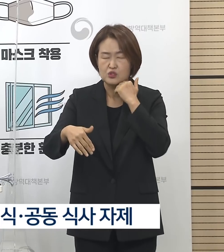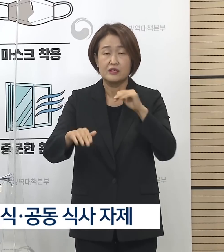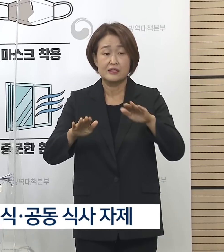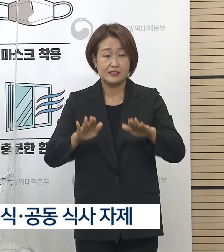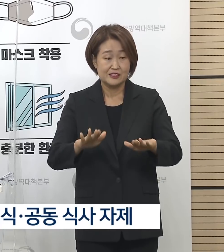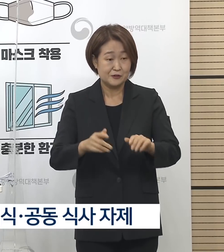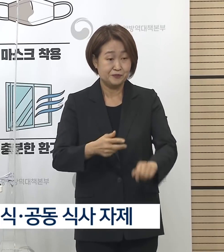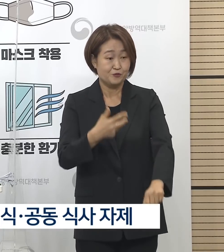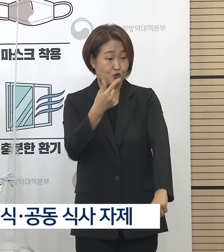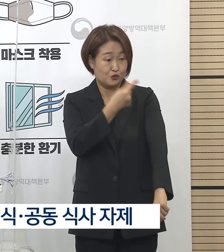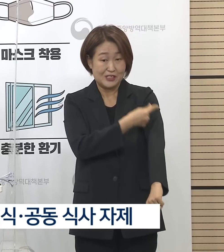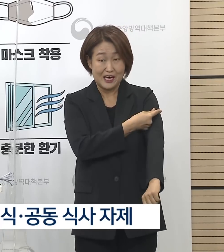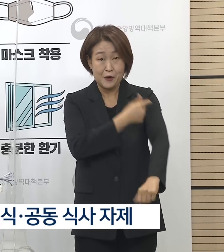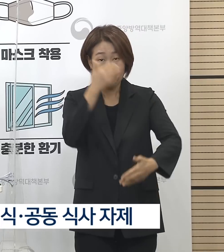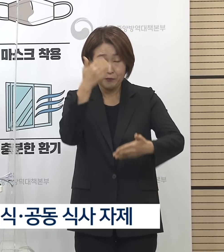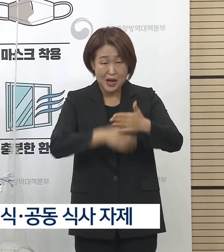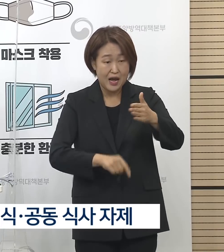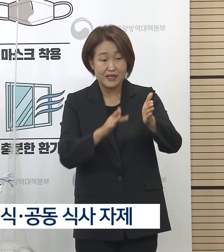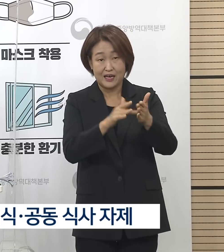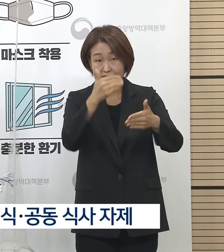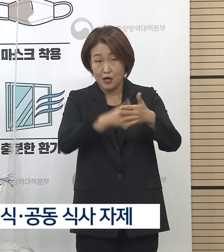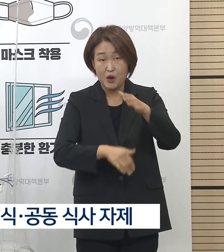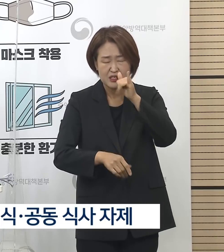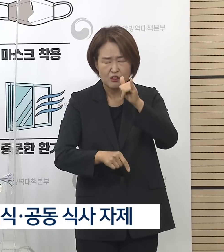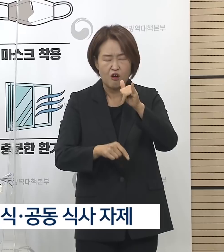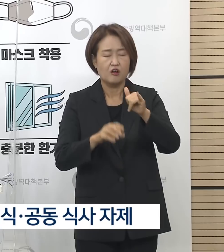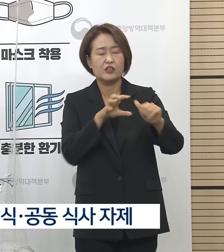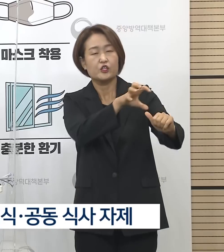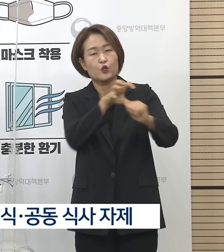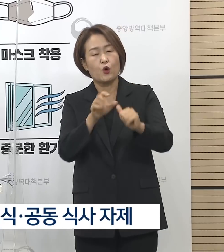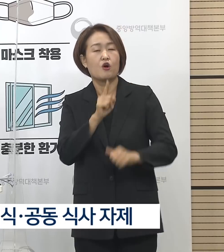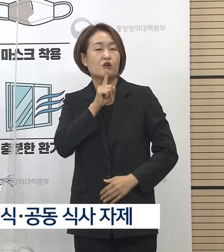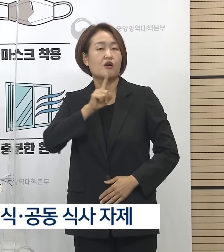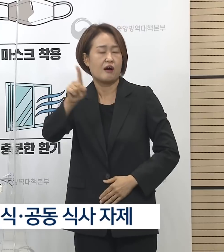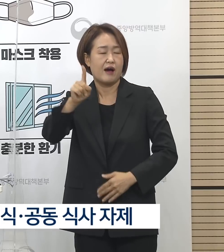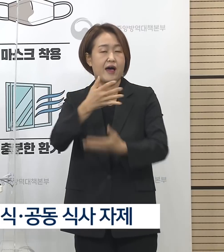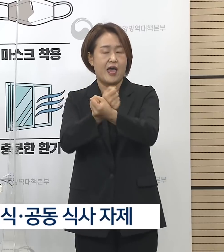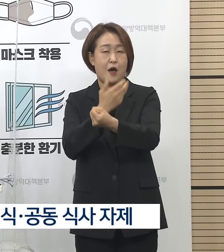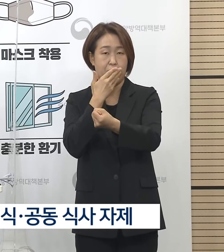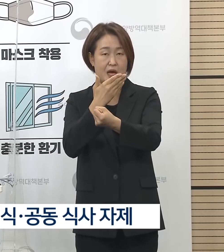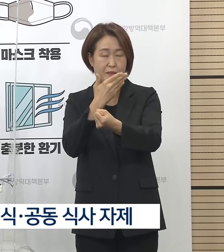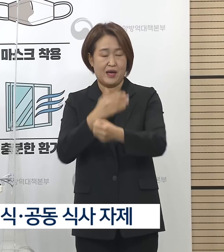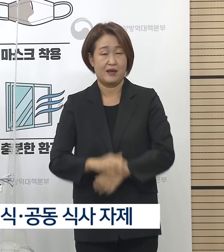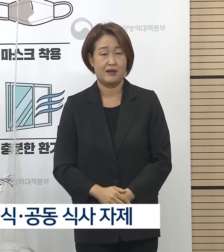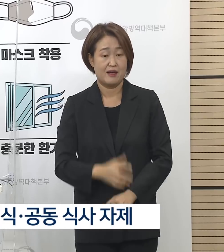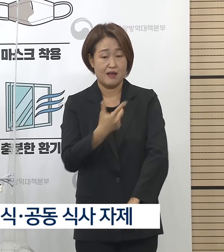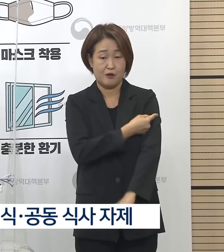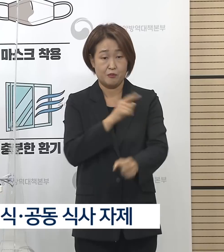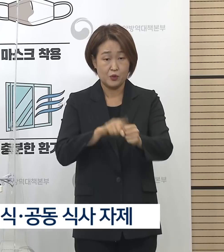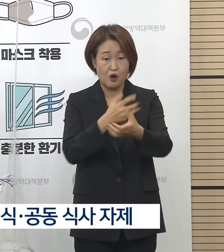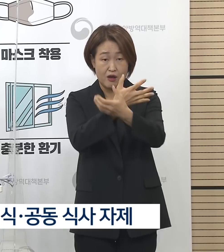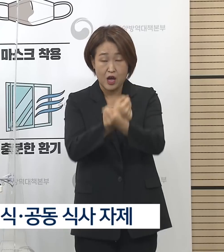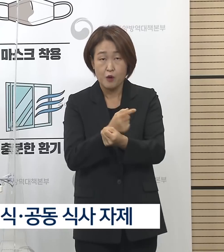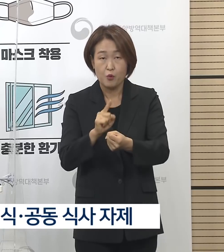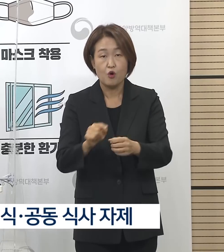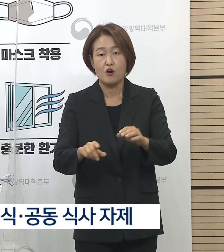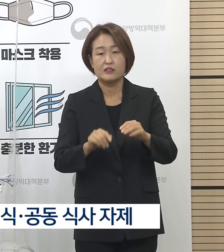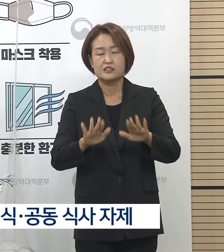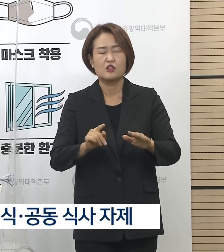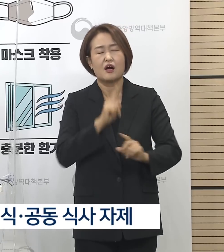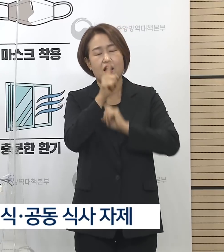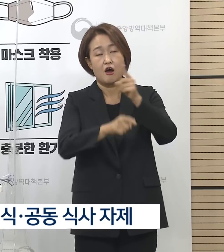백신을 활용해서 언제든지 접종이 가능하고 또 9월 30일까지는 사전 예약을 통해 10월 1일부터